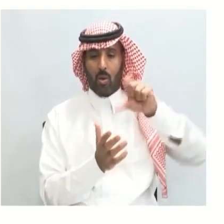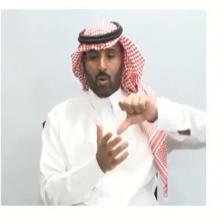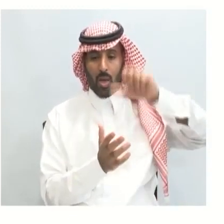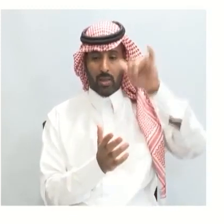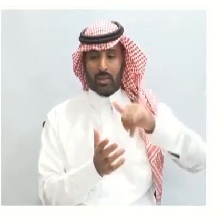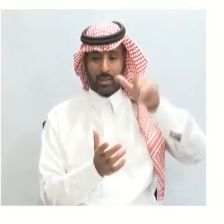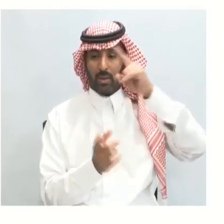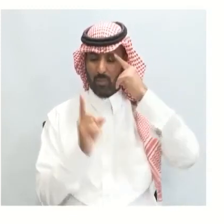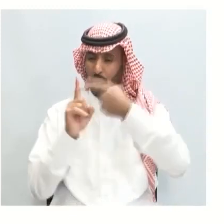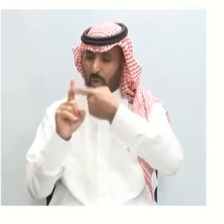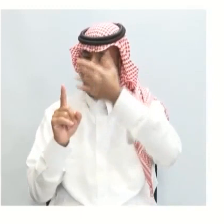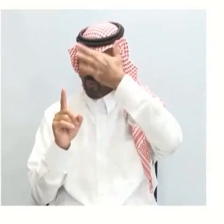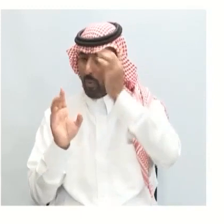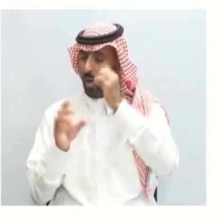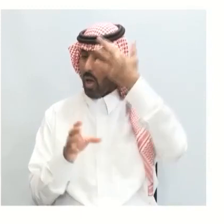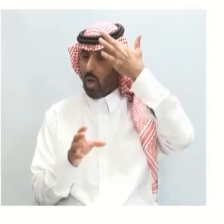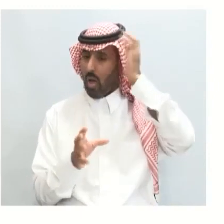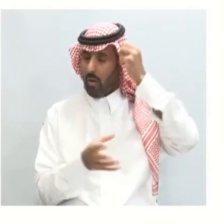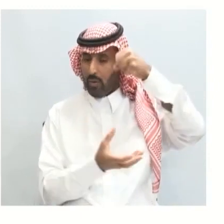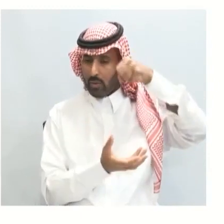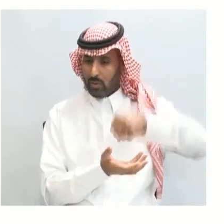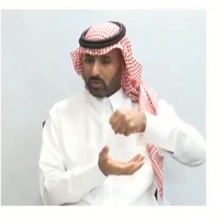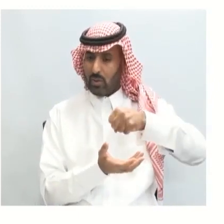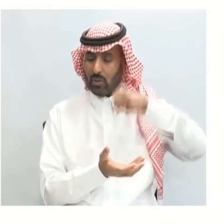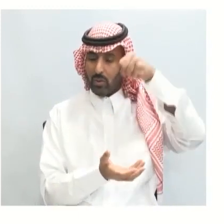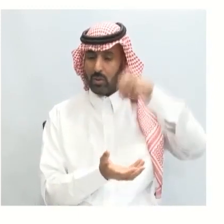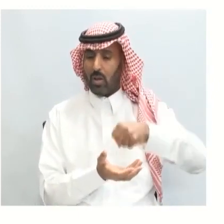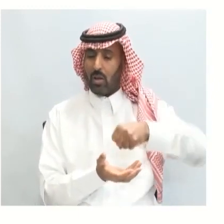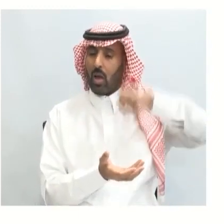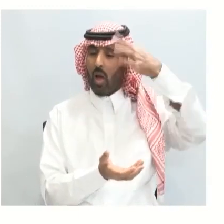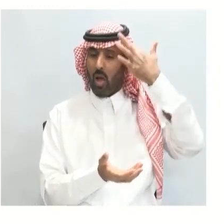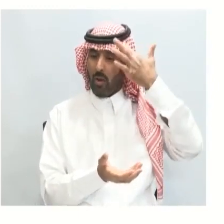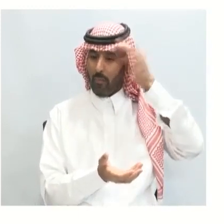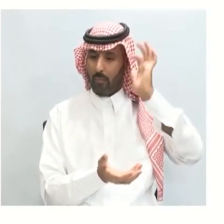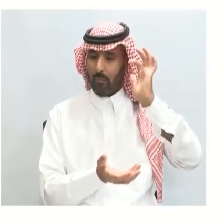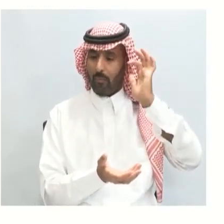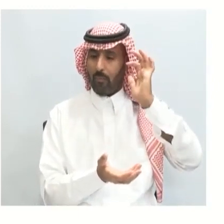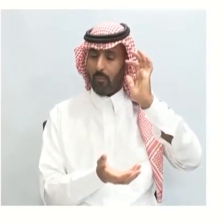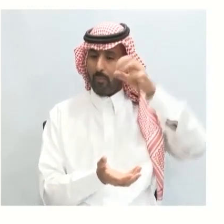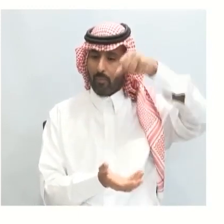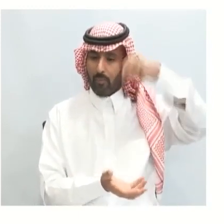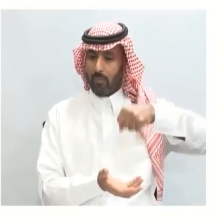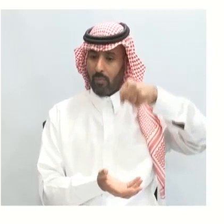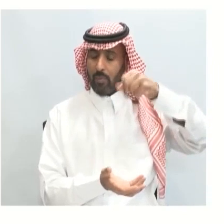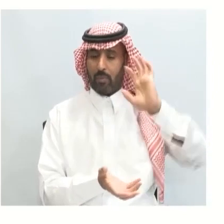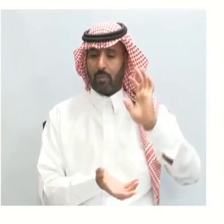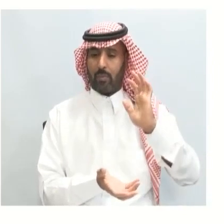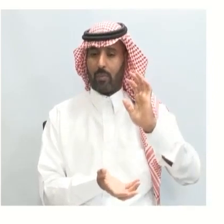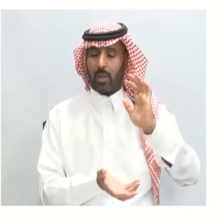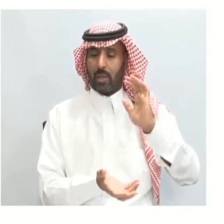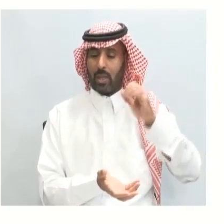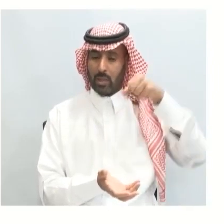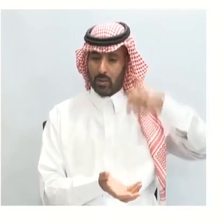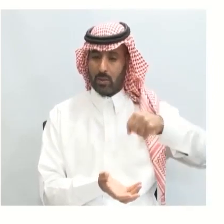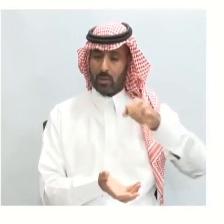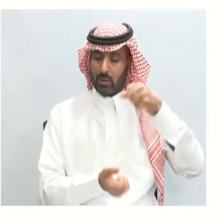نتحكم في المكبس حتى اننا كنا نزيد الضغط ونرفع الضغط اذا المكبس هنا ليس حر انما يكون تحت